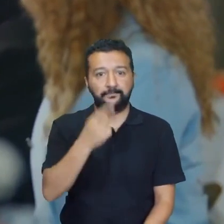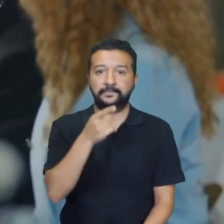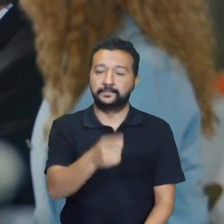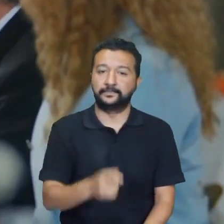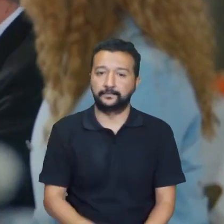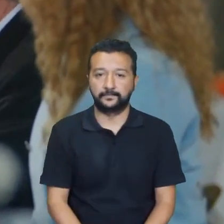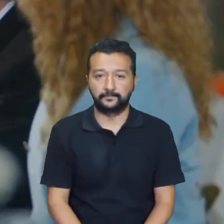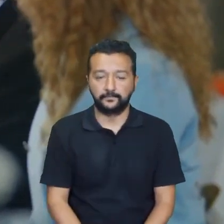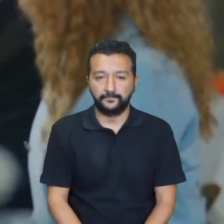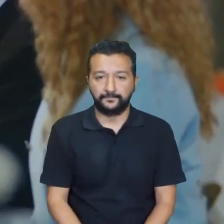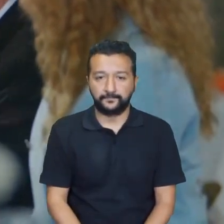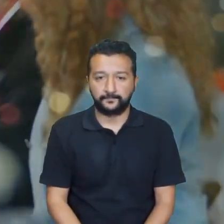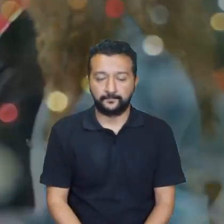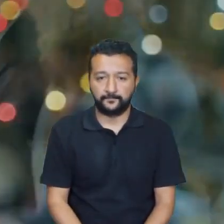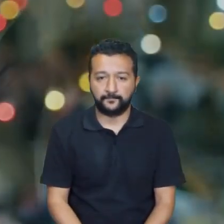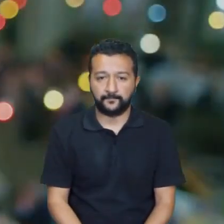yaptı.